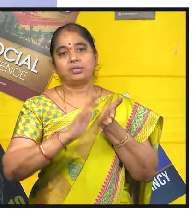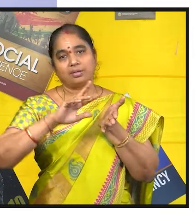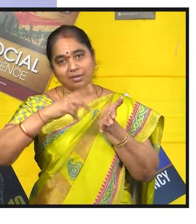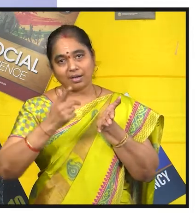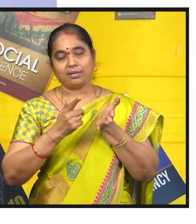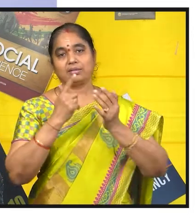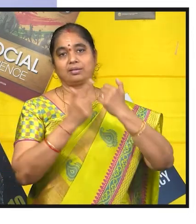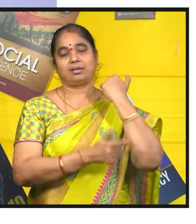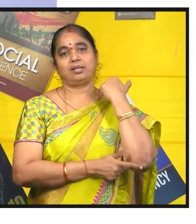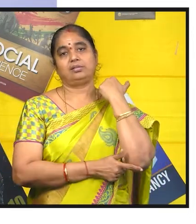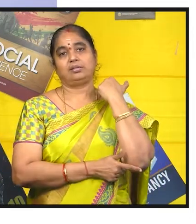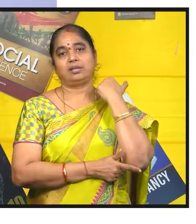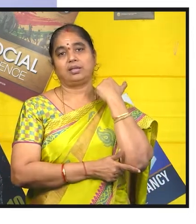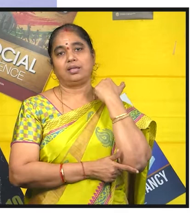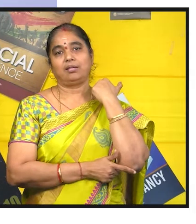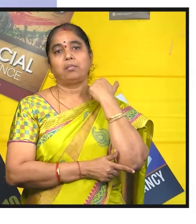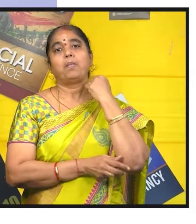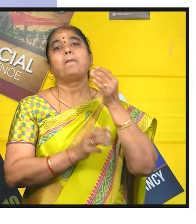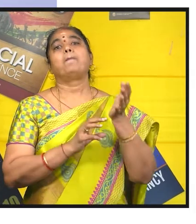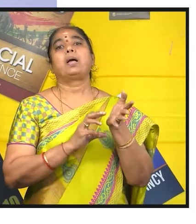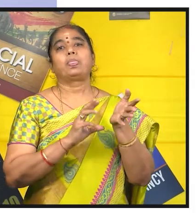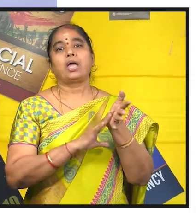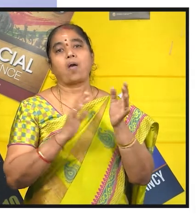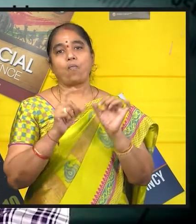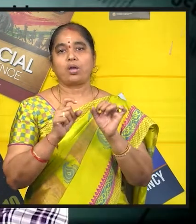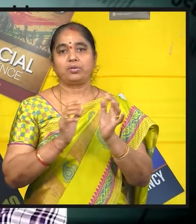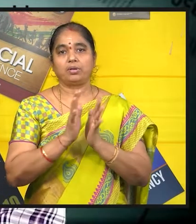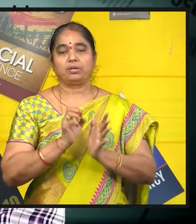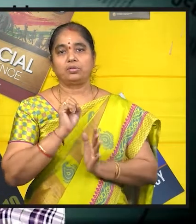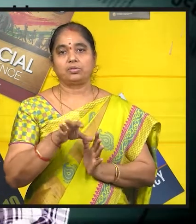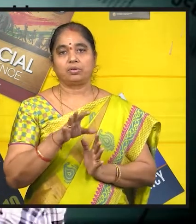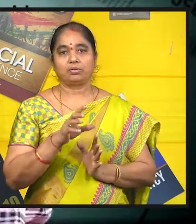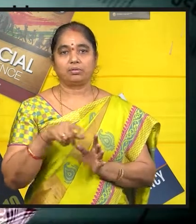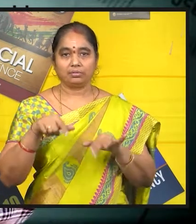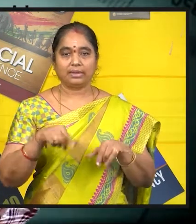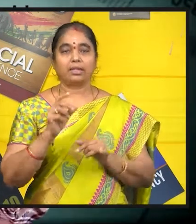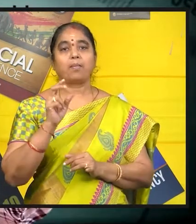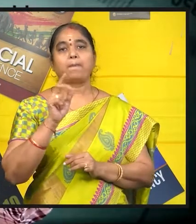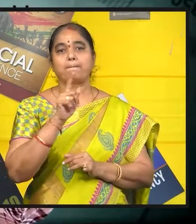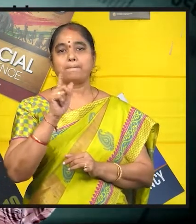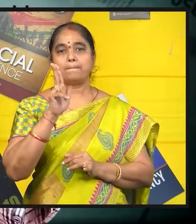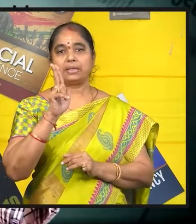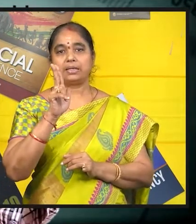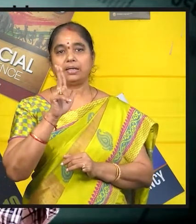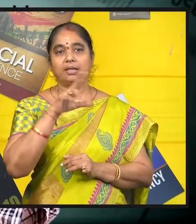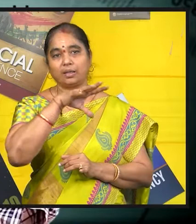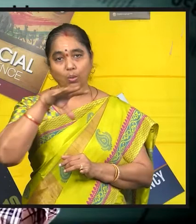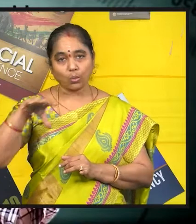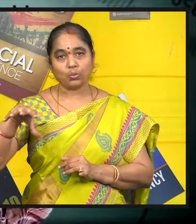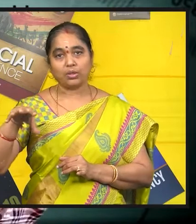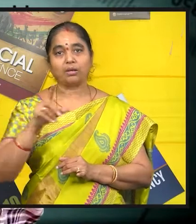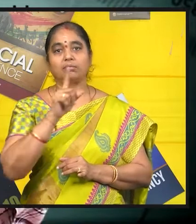அதற்கு அடுத்தது கடைசியாக நீங்கள் பார்த்தீங்கன்னு சொன்னால் மந்தவாயுக்கள். ஆக இந்த 18